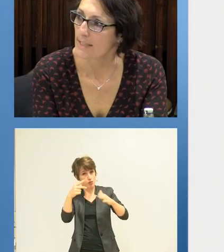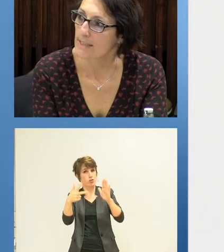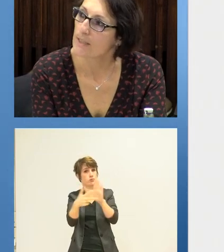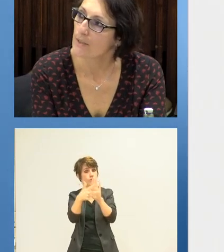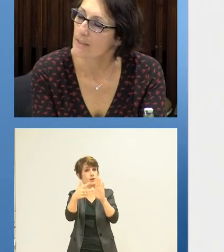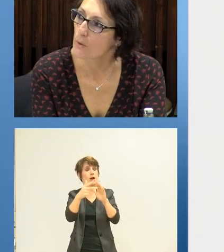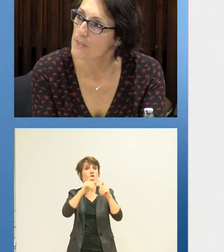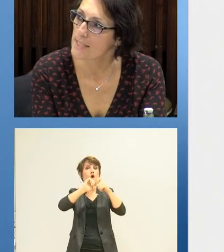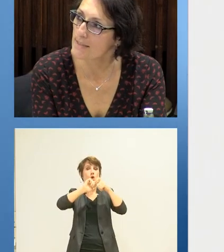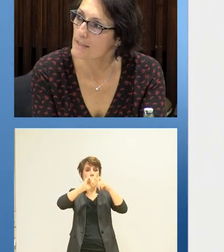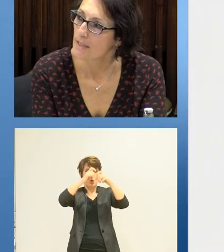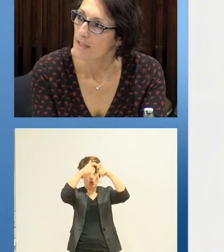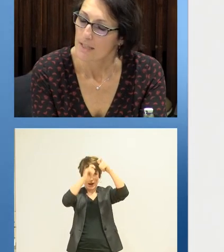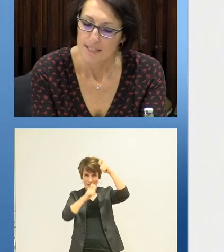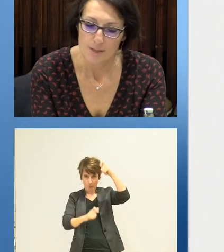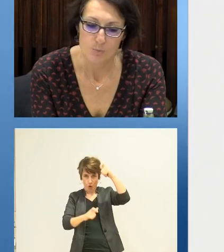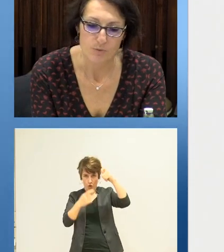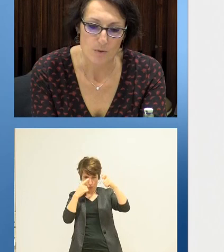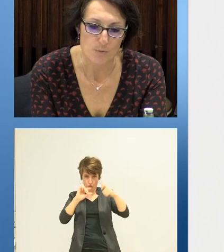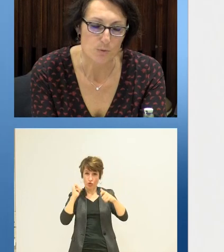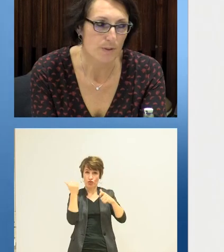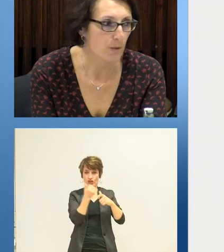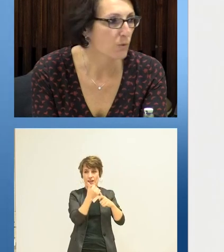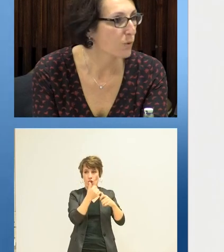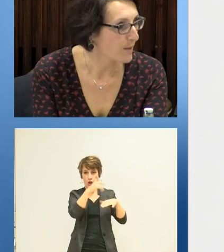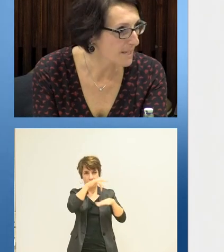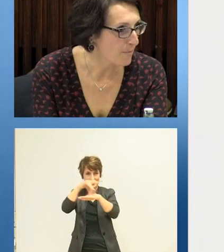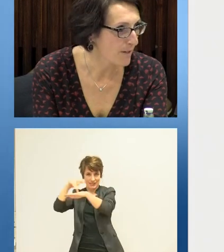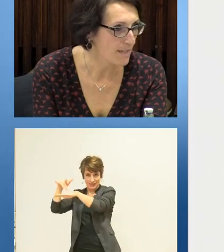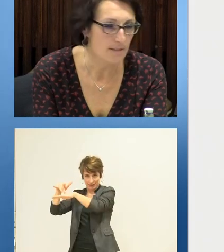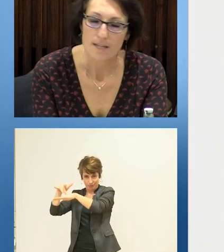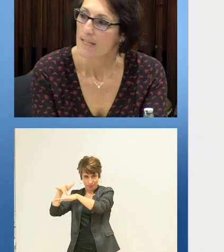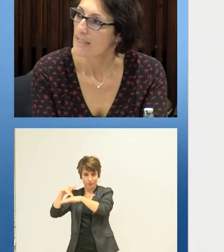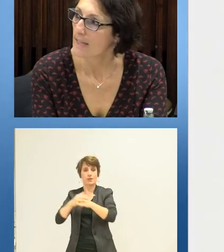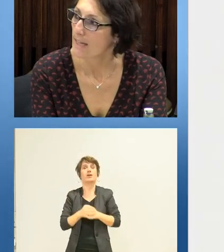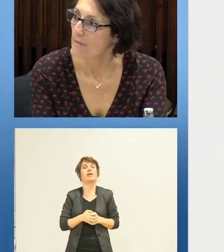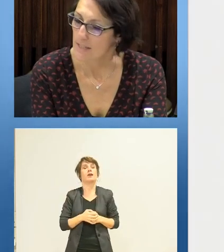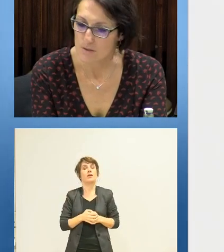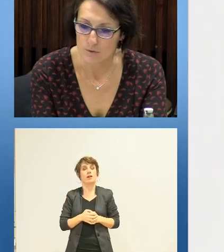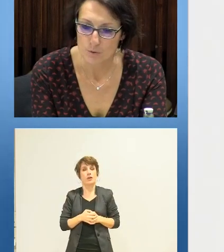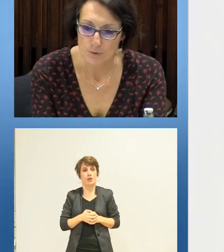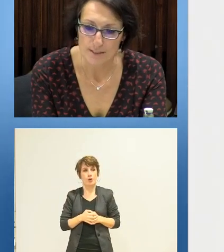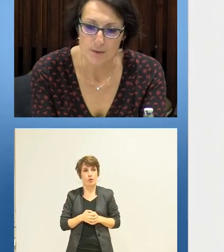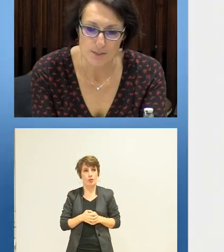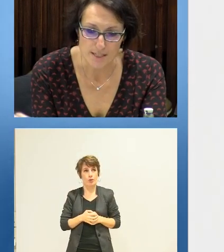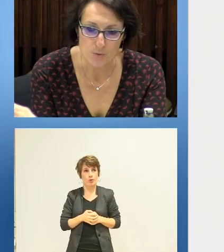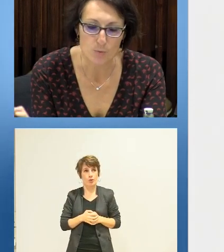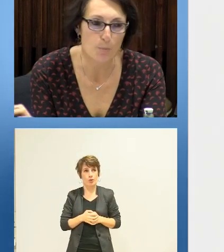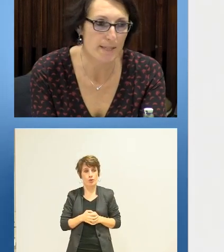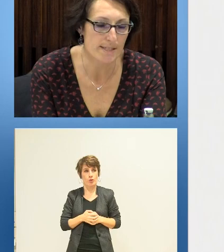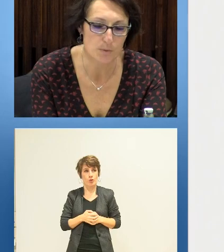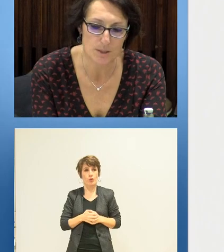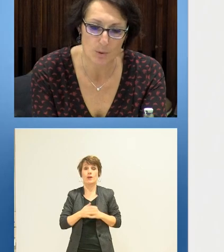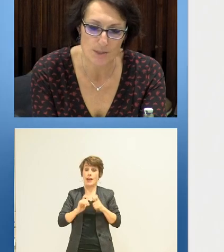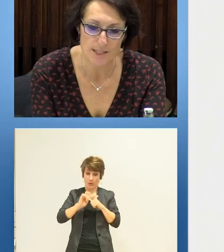chacun des quatre sites et de pouvoir ensuite ouvrir une troisième phase qui sera la phase de négociation